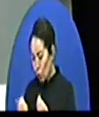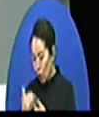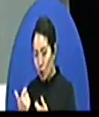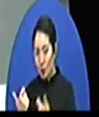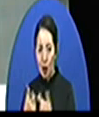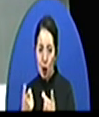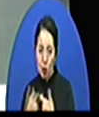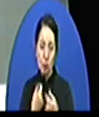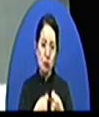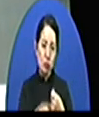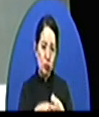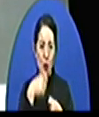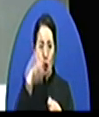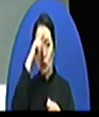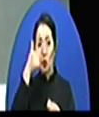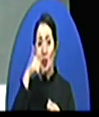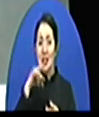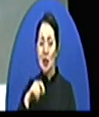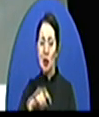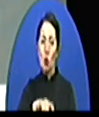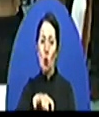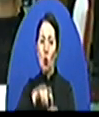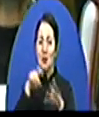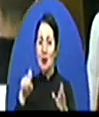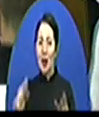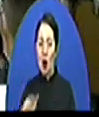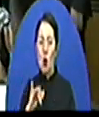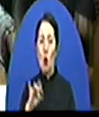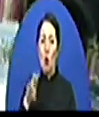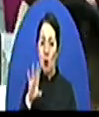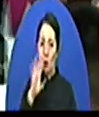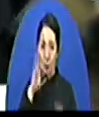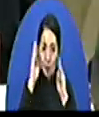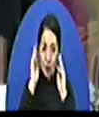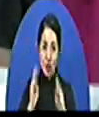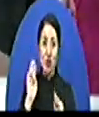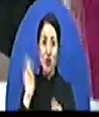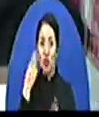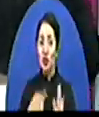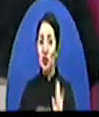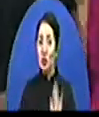гадна түрээсийн гэрээг аль болох урт хугацаатай байхаар шийдэж байгааг тод утгасан юм а.